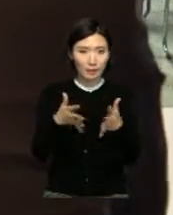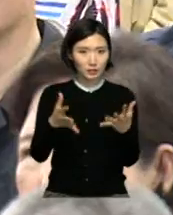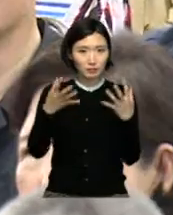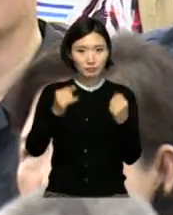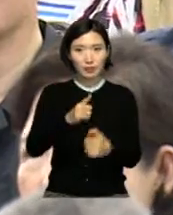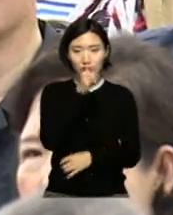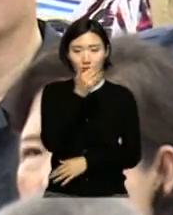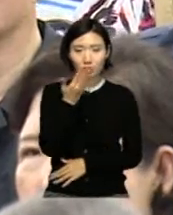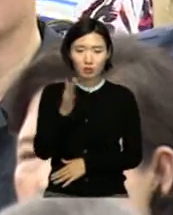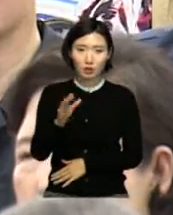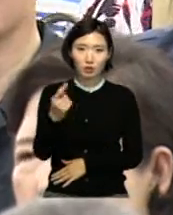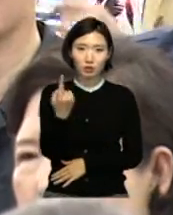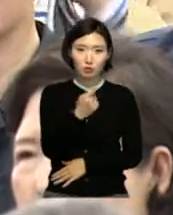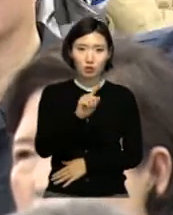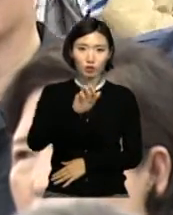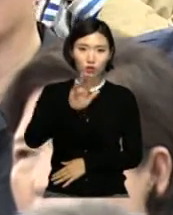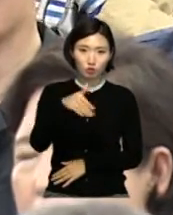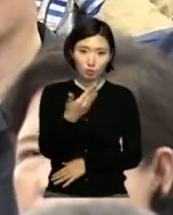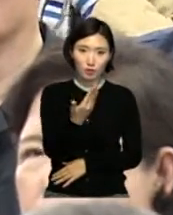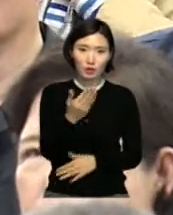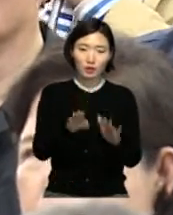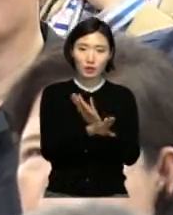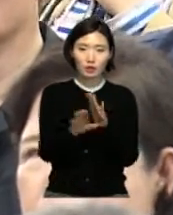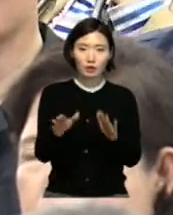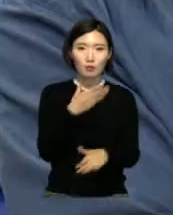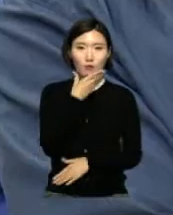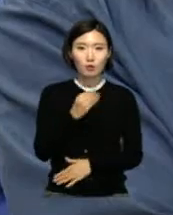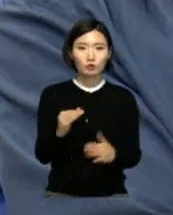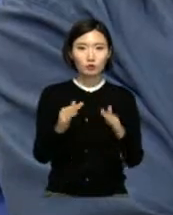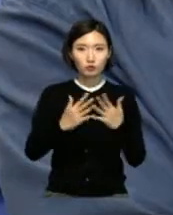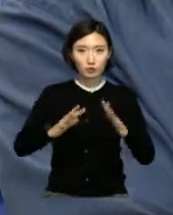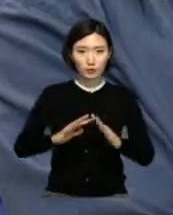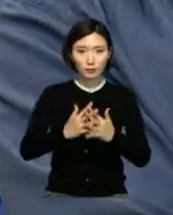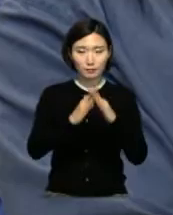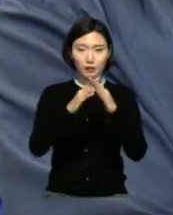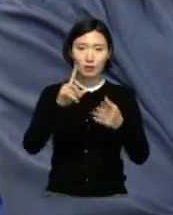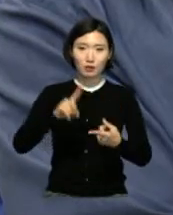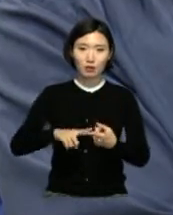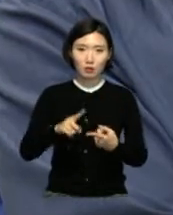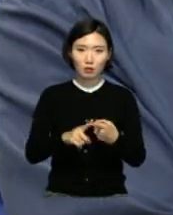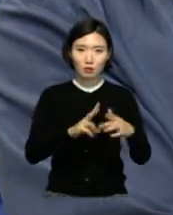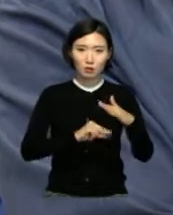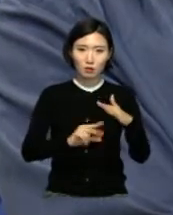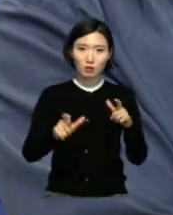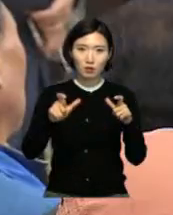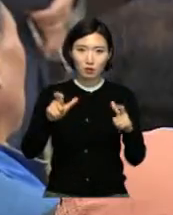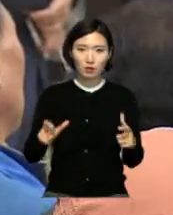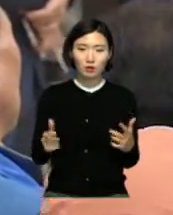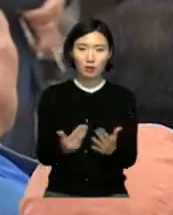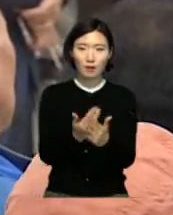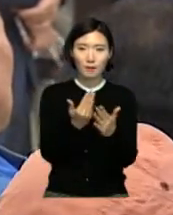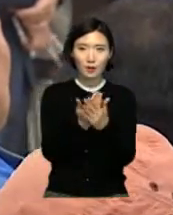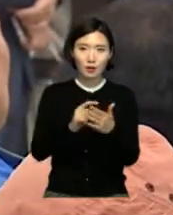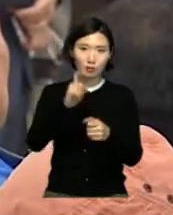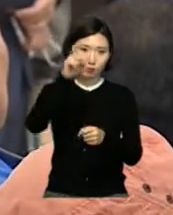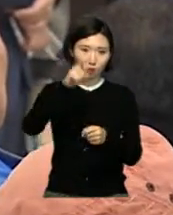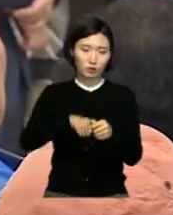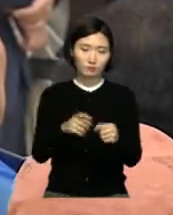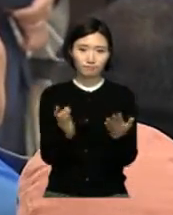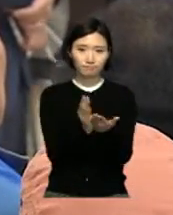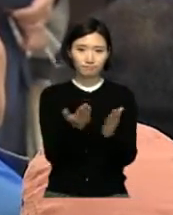여기에 1900 가구 규모의 행복주택을 짓는 다는 것은 역세권 개발 추지 하도 맞지 않다는